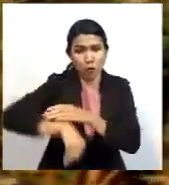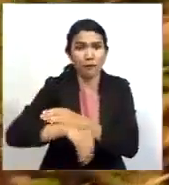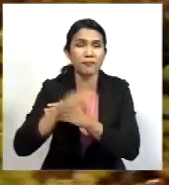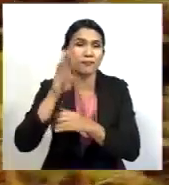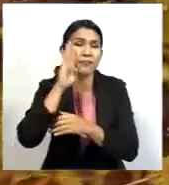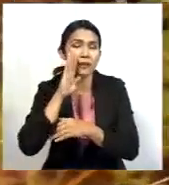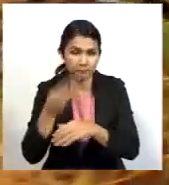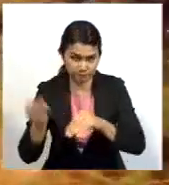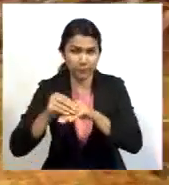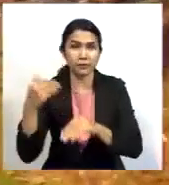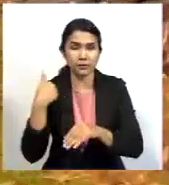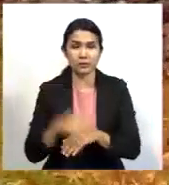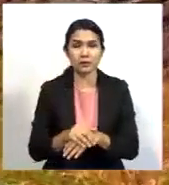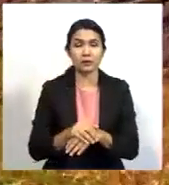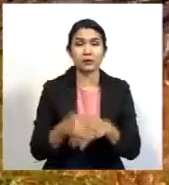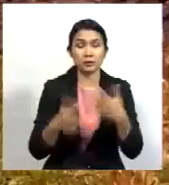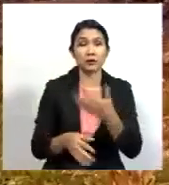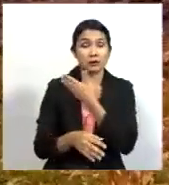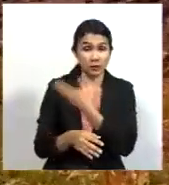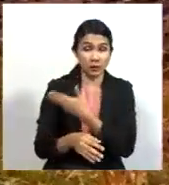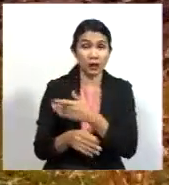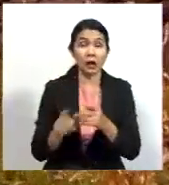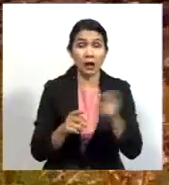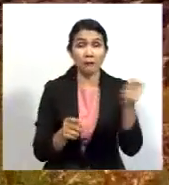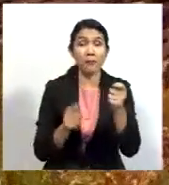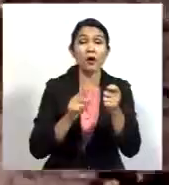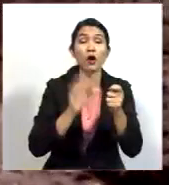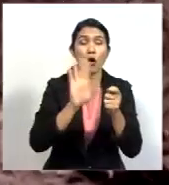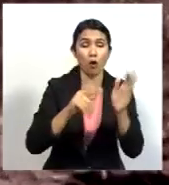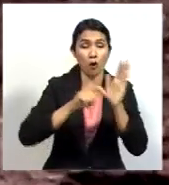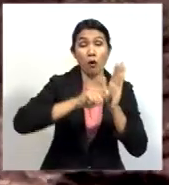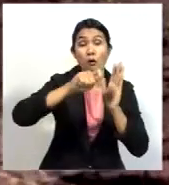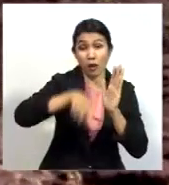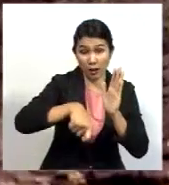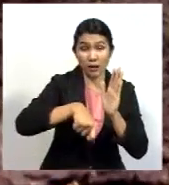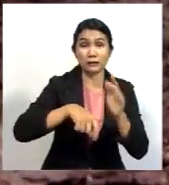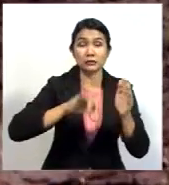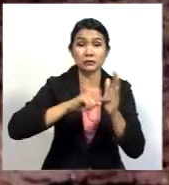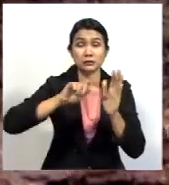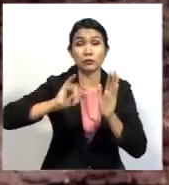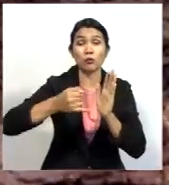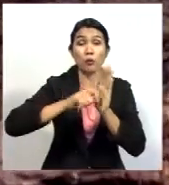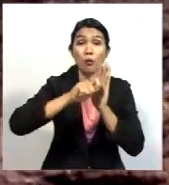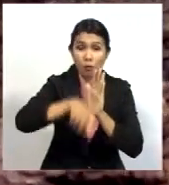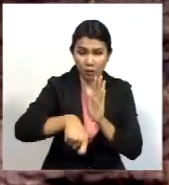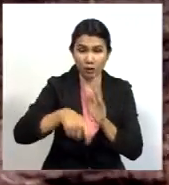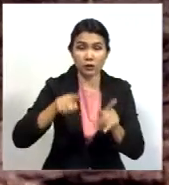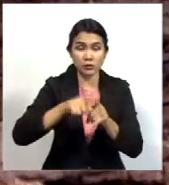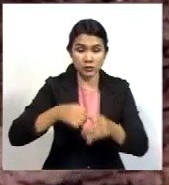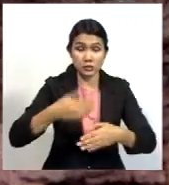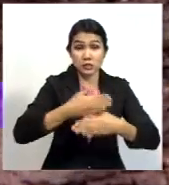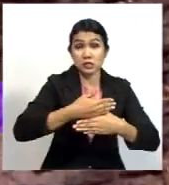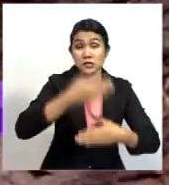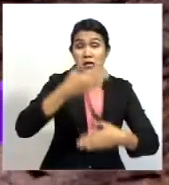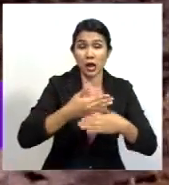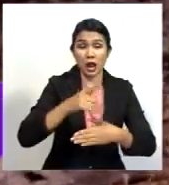ส่วนชาวบ้านบ้านหนองโบดหมู่ที่16ตำบลโคกกระชายอำเภอคอนบุรีจังหวัดนครราชสีมาซึ่งตั้งอยู่เหนือเขื่อนลำแซะก่อนหน้